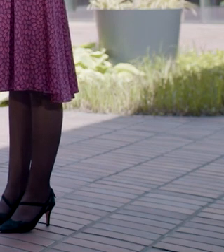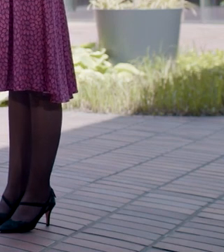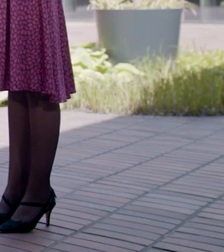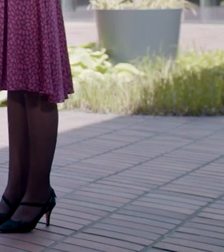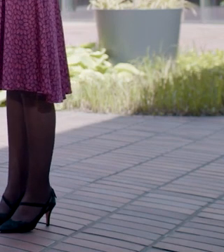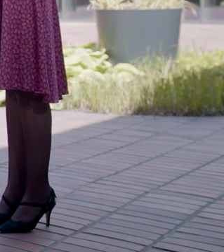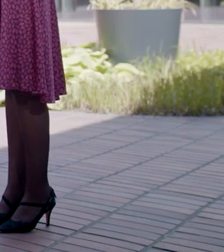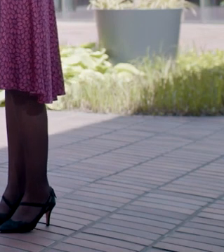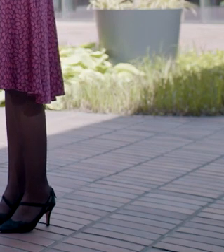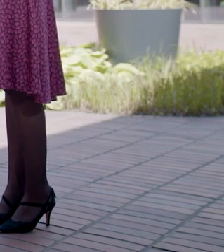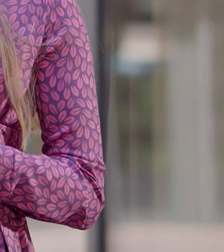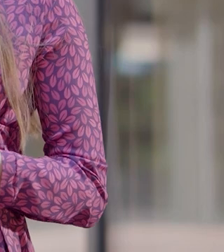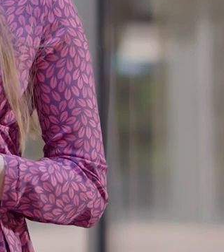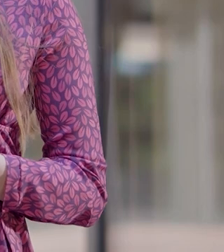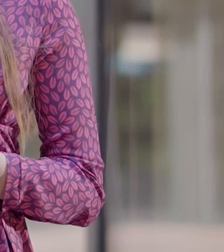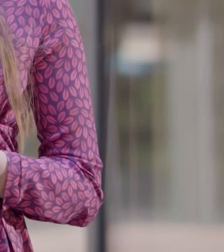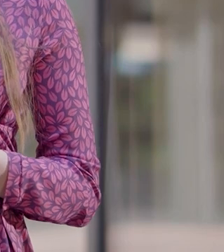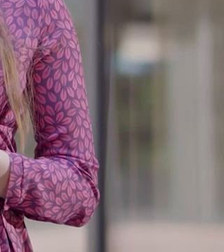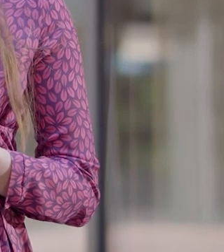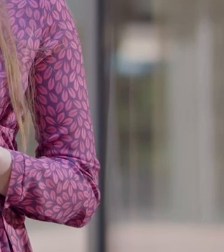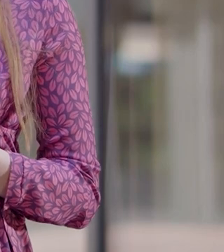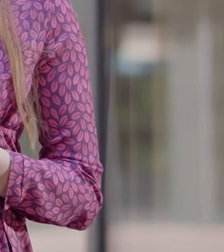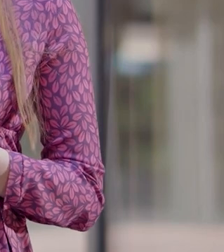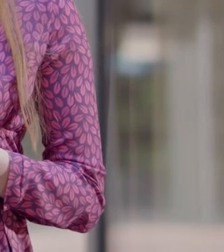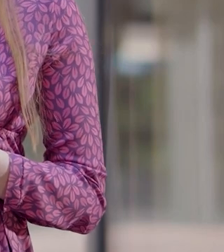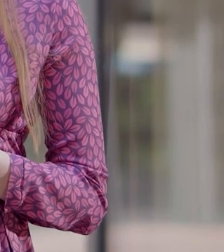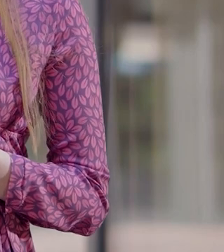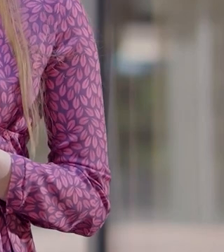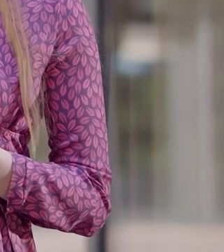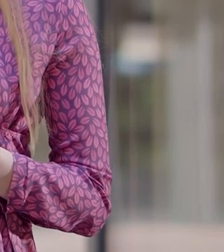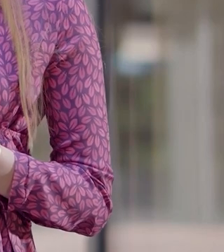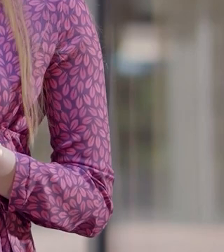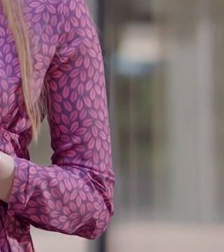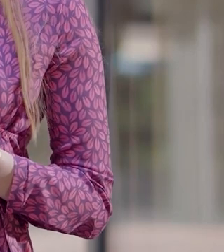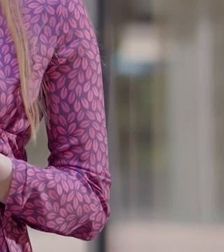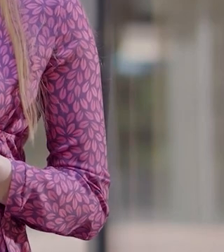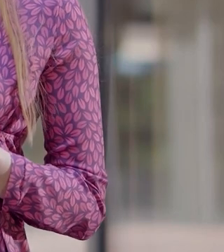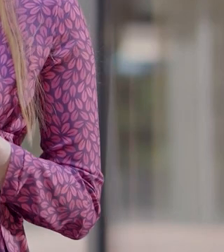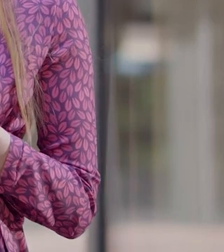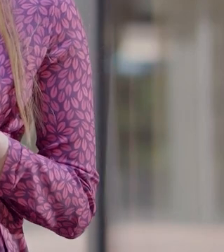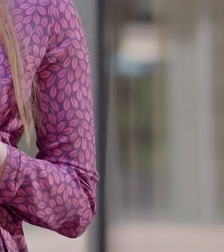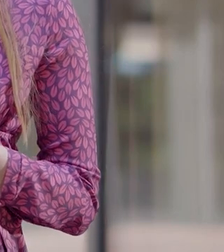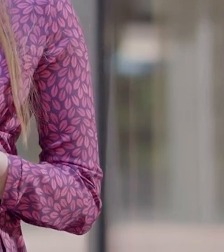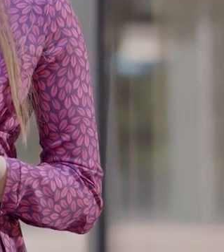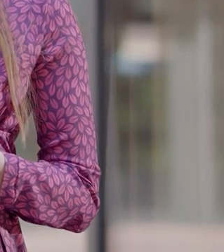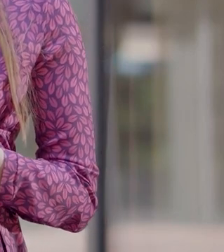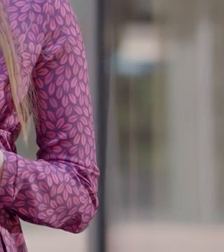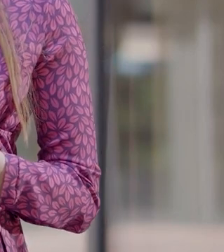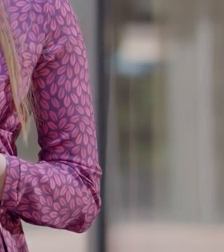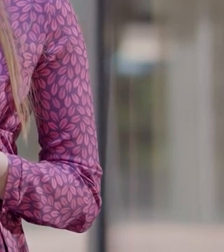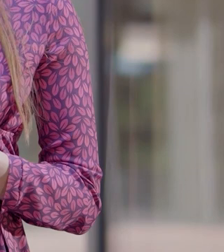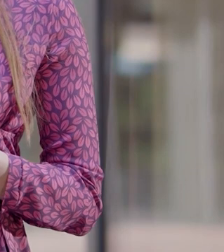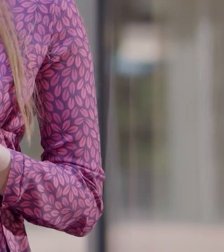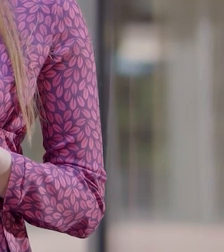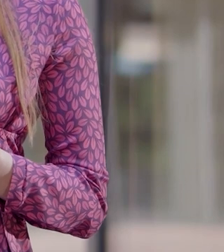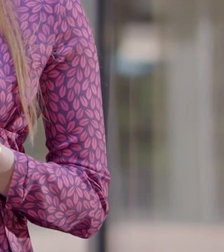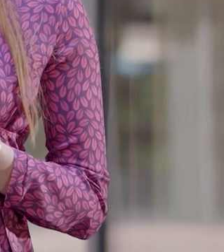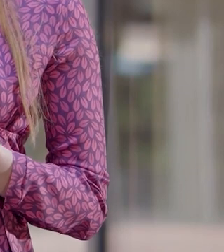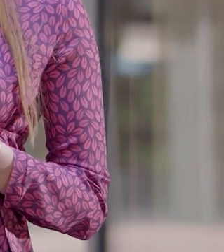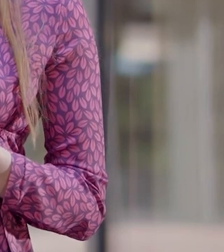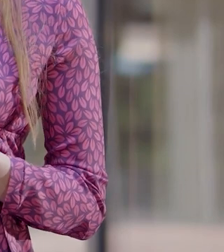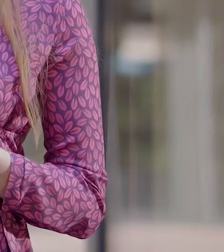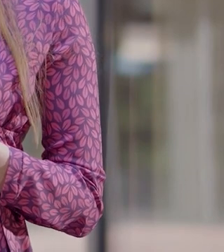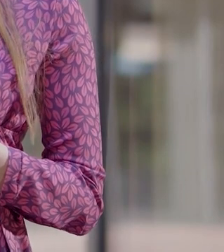takimi programami, na które warto zwrócić uwagę w trakcie roku kalendarzowego, jest na pewno Akademia Rozwoju Kariery, którą